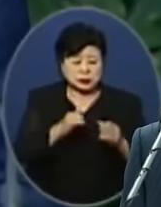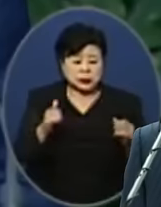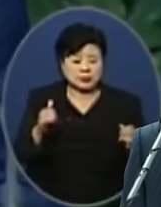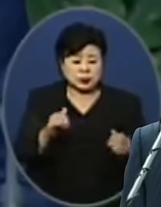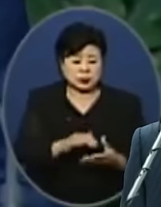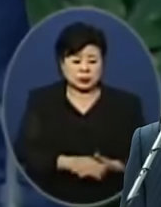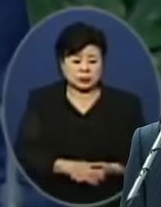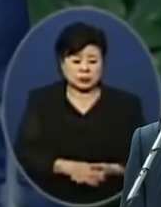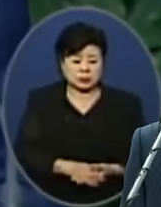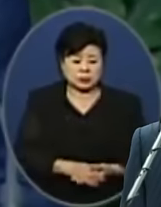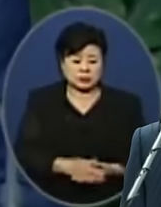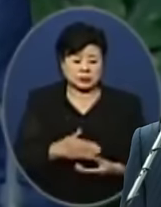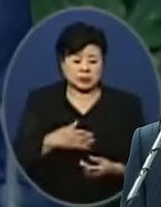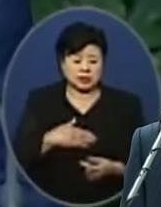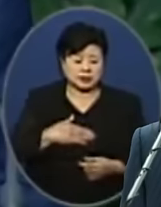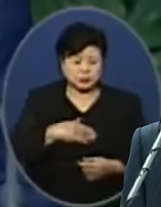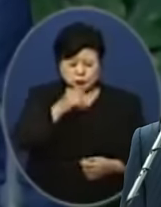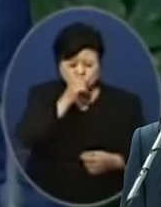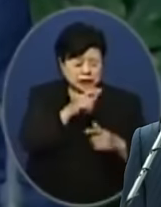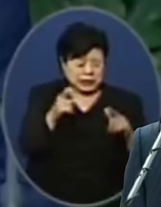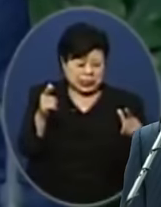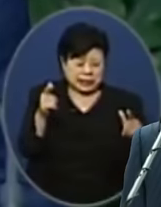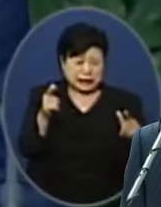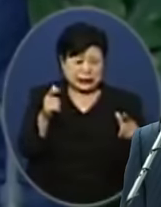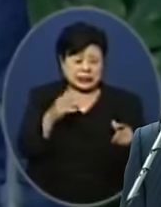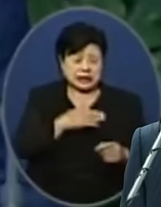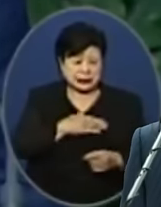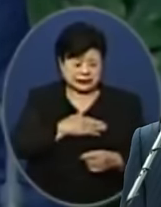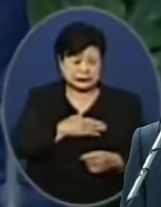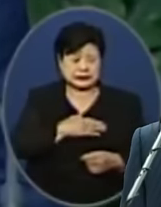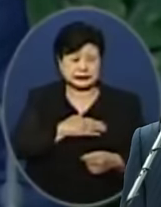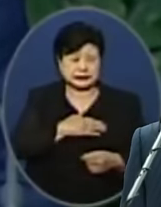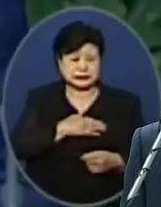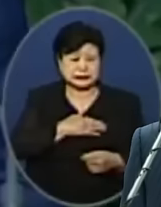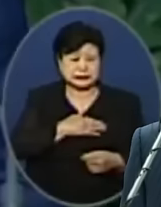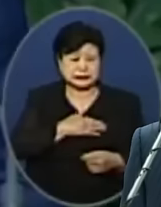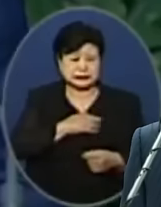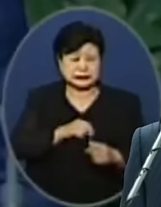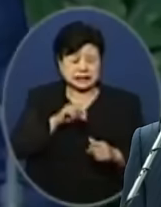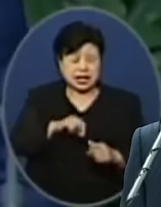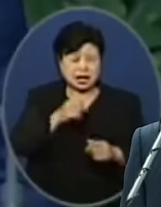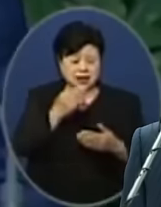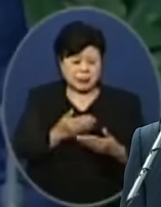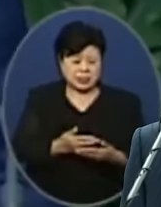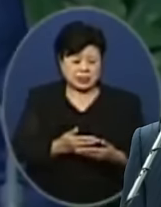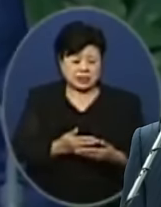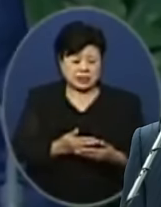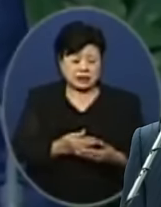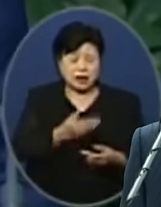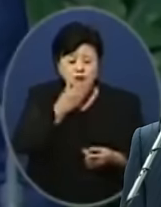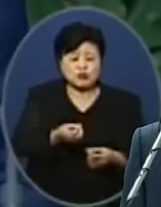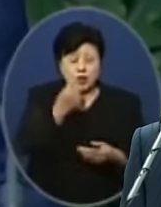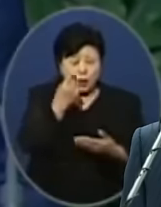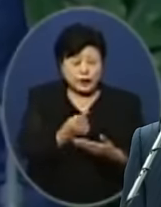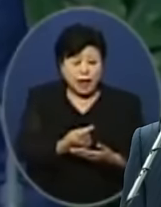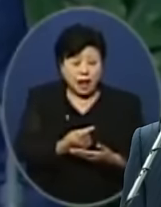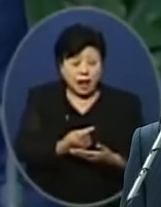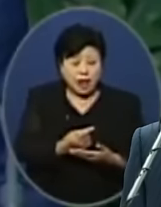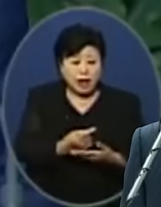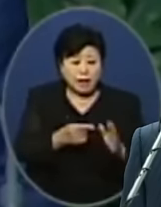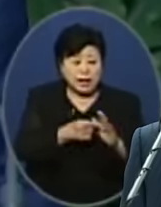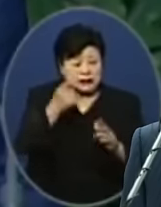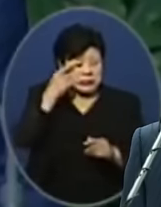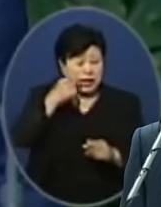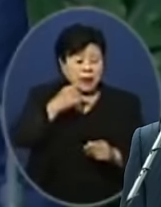사람들마다 나는 기분이 좋지 않아, 나는 재앙을 당할 것 같아, 불행이 올 것 같아 부정적인